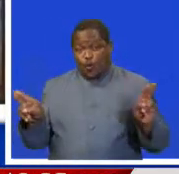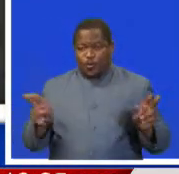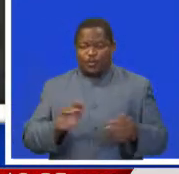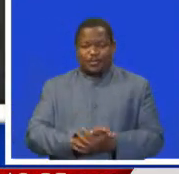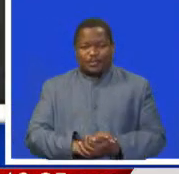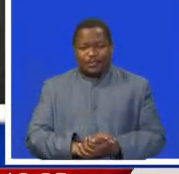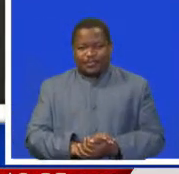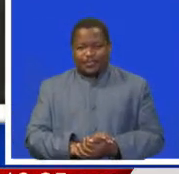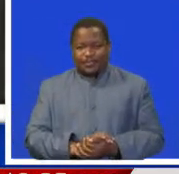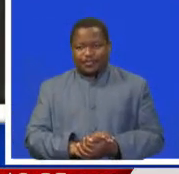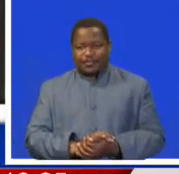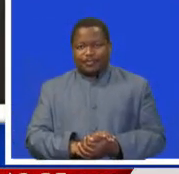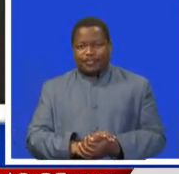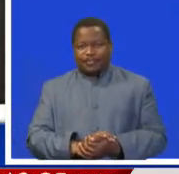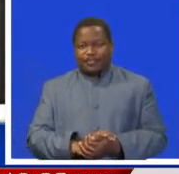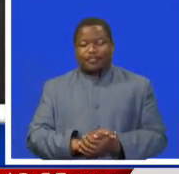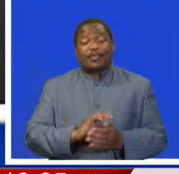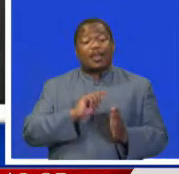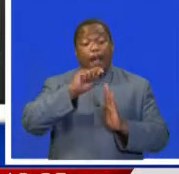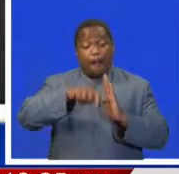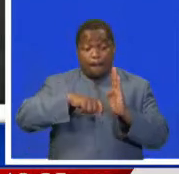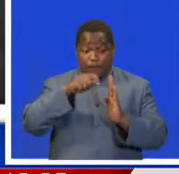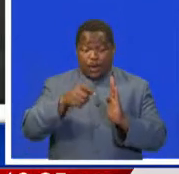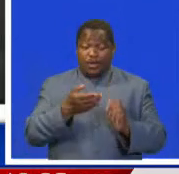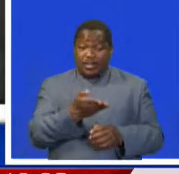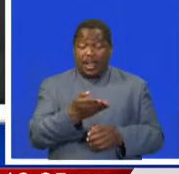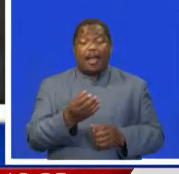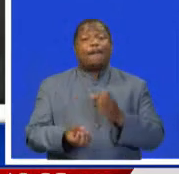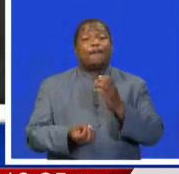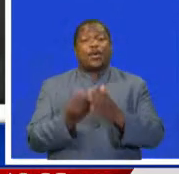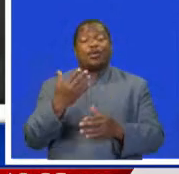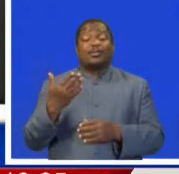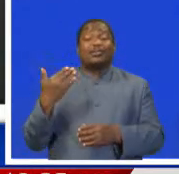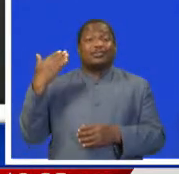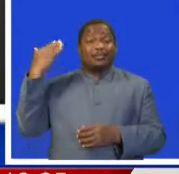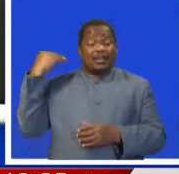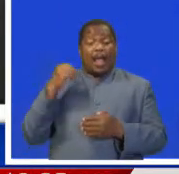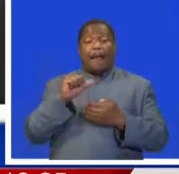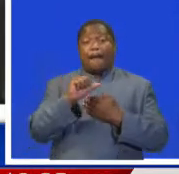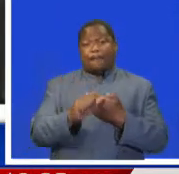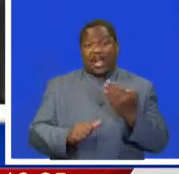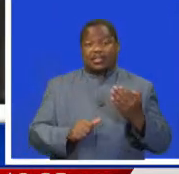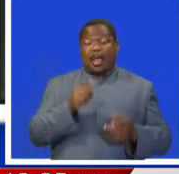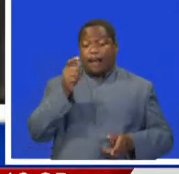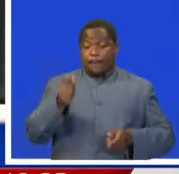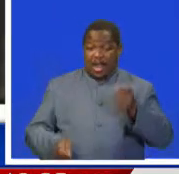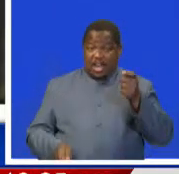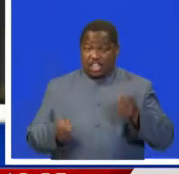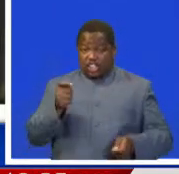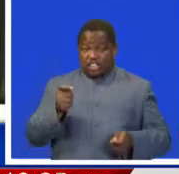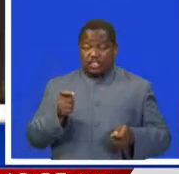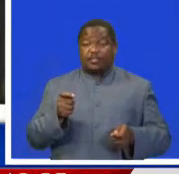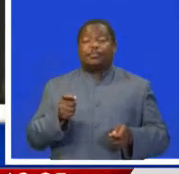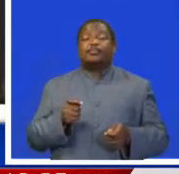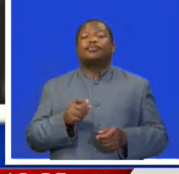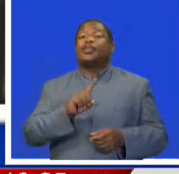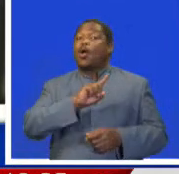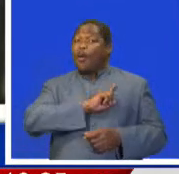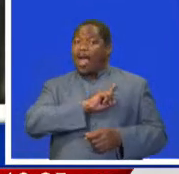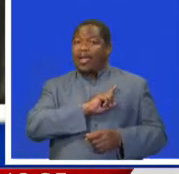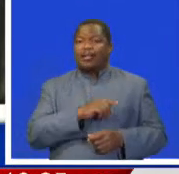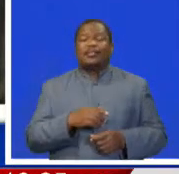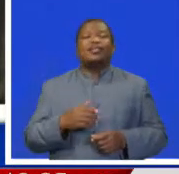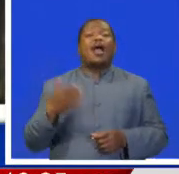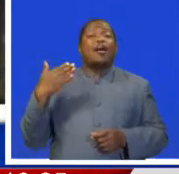bangathi sebenzise. Lo msebenzi wekulungisa lenkundla waqala nakucala inyanga yendlovu lenkulu kulomnyaka kulandzela ukuthi ingasalungi kubamba